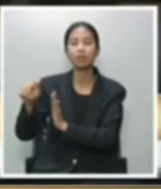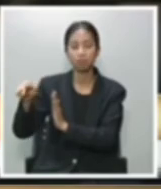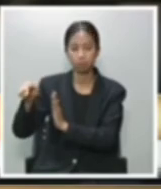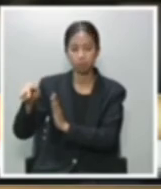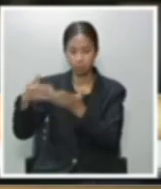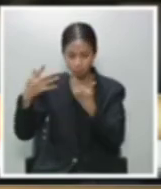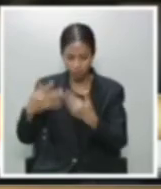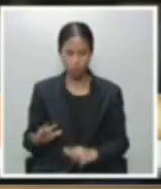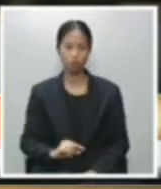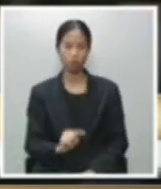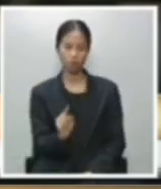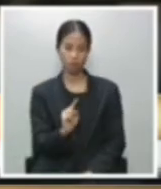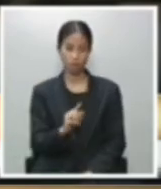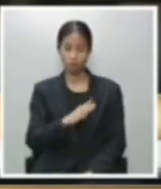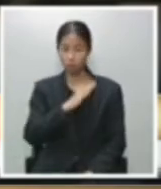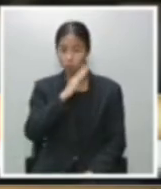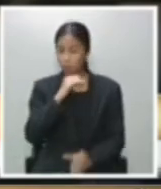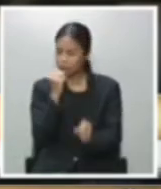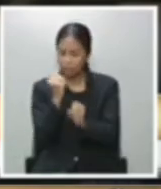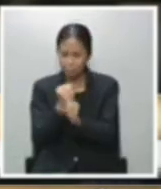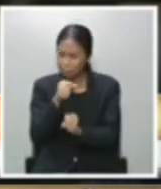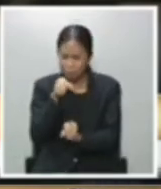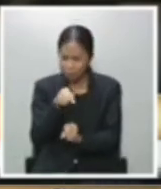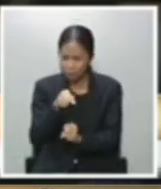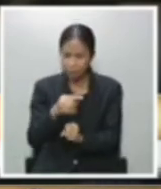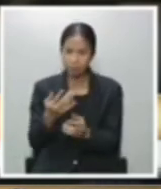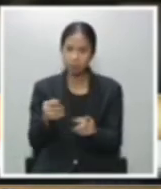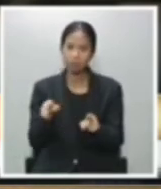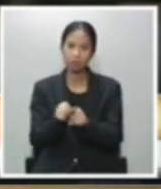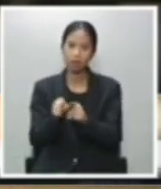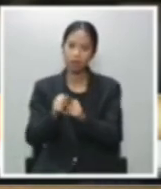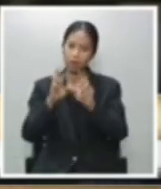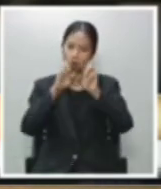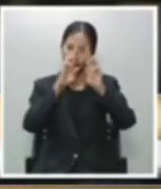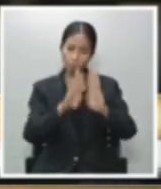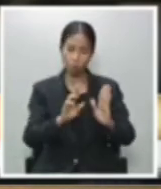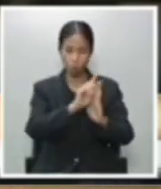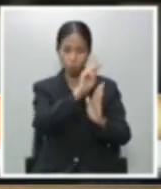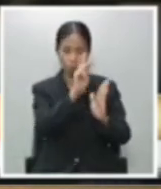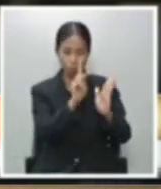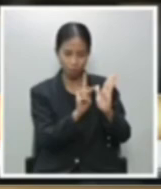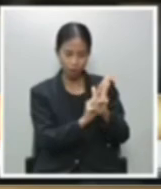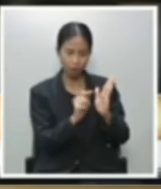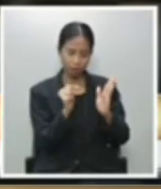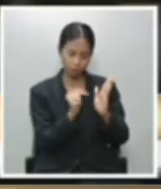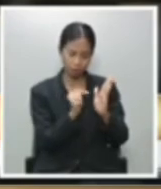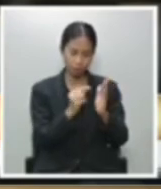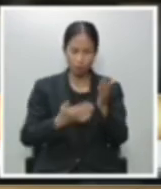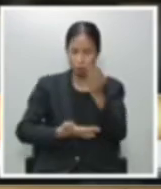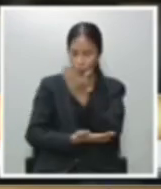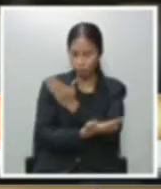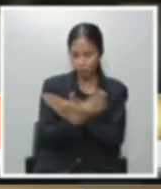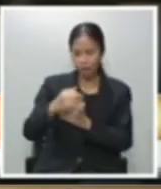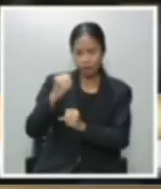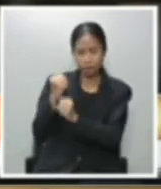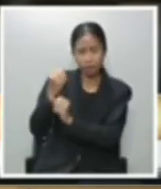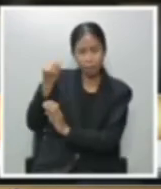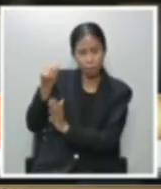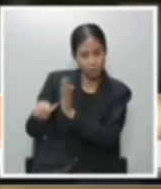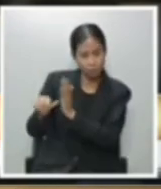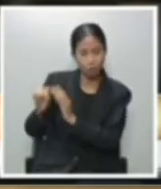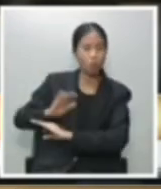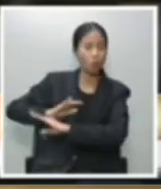อย่างนี้มีการปล่อยให้ระบบกฎหมายของเรานั้นเปิดโอกาสให้นิรโทษกรรมและไม่สามารถเอาผิดคณะรัฐประ